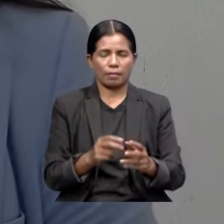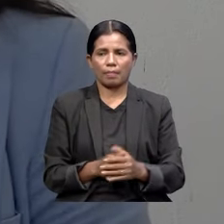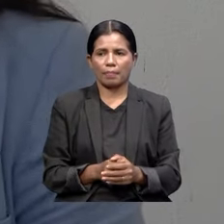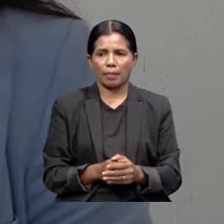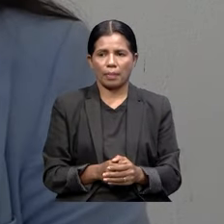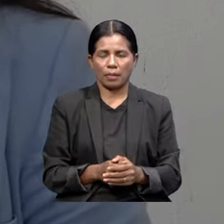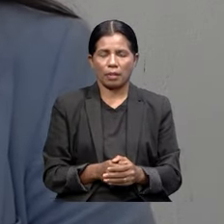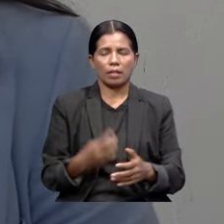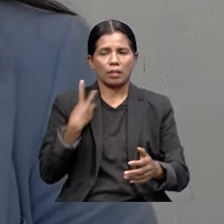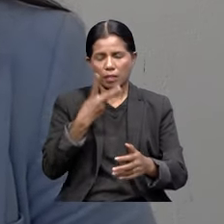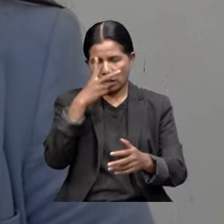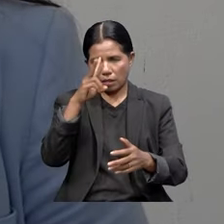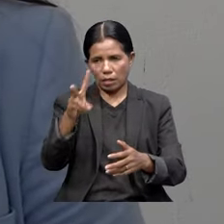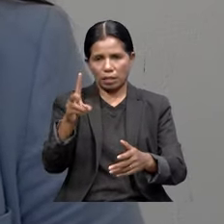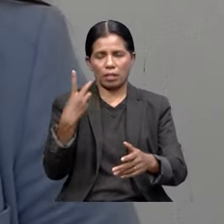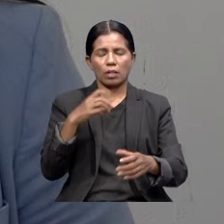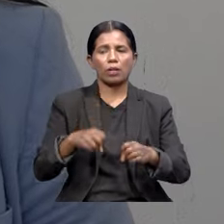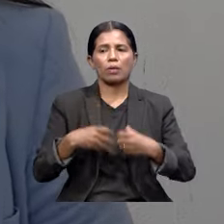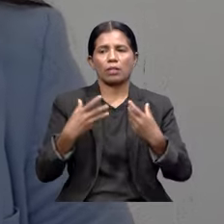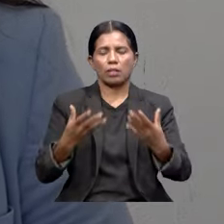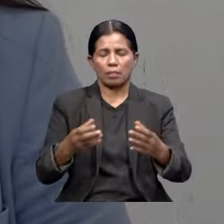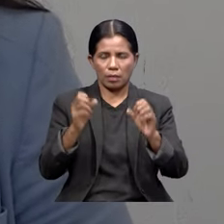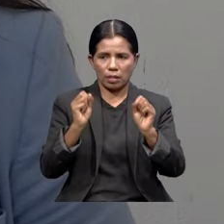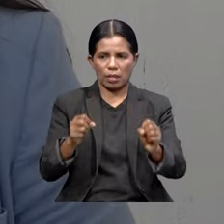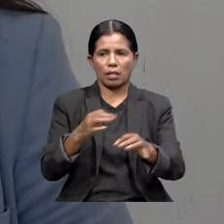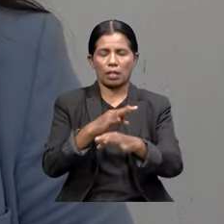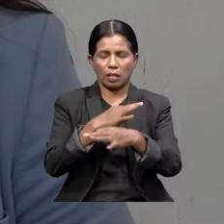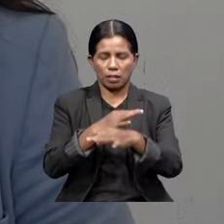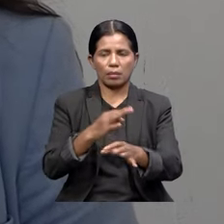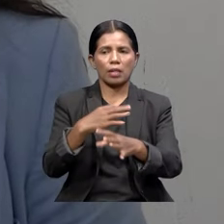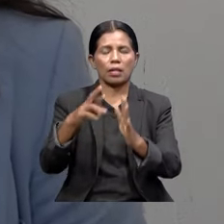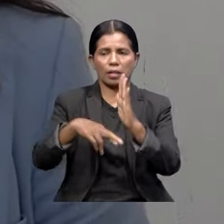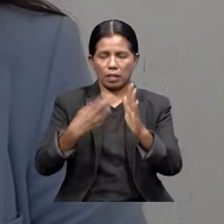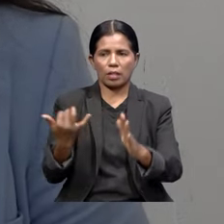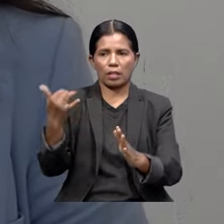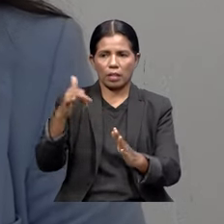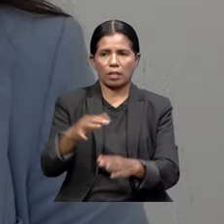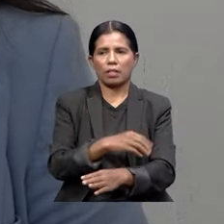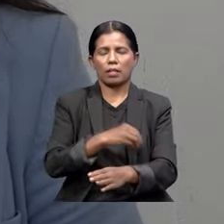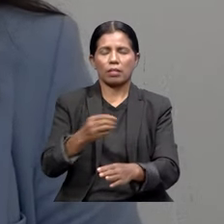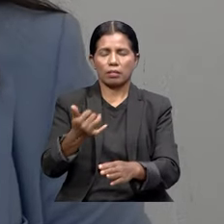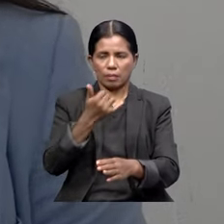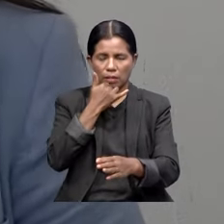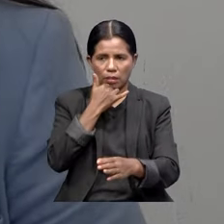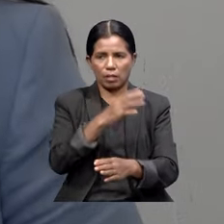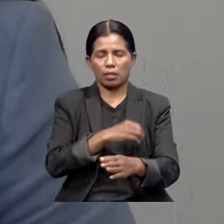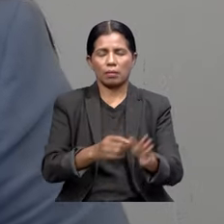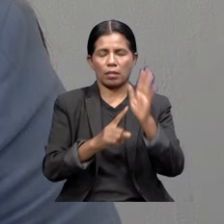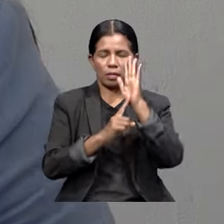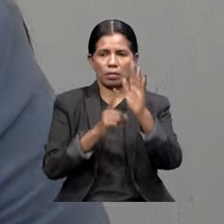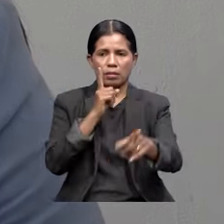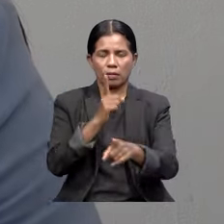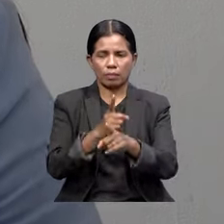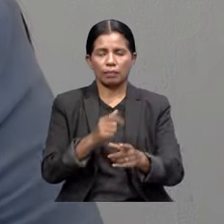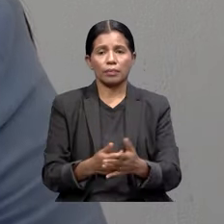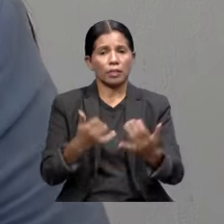wajib kan itu hari koneksi sam, pada itu hari unusa, pada itu bel hadiah mekanisme de fatura sam, baiknya transparansi nih rasik.